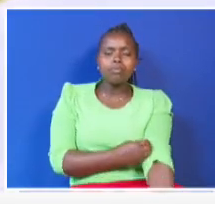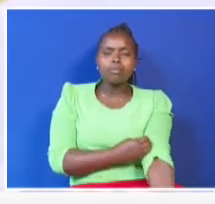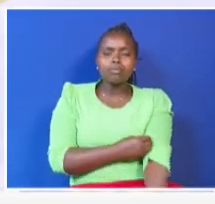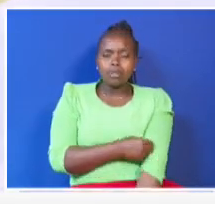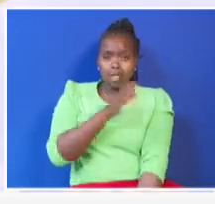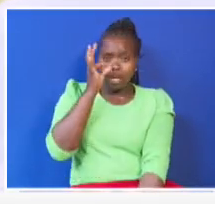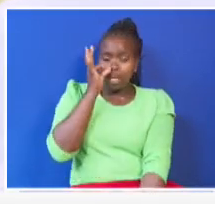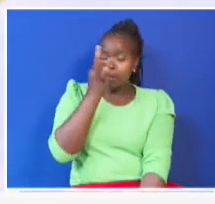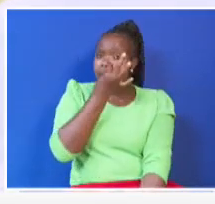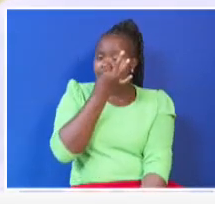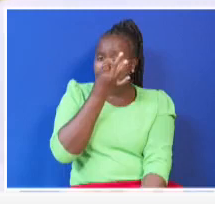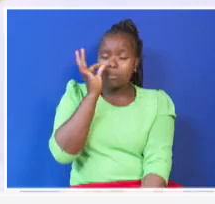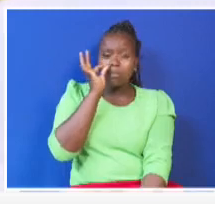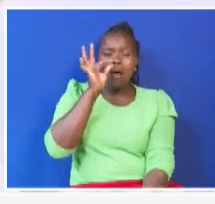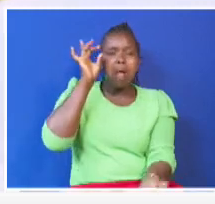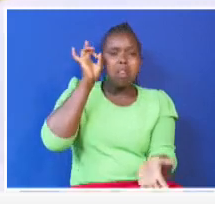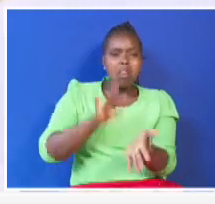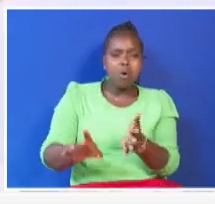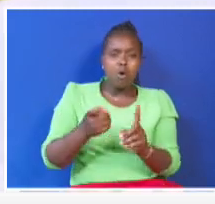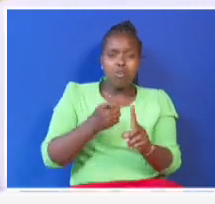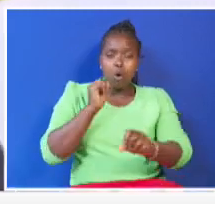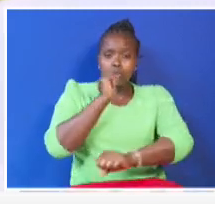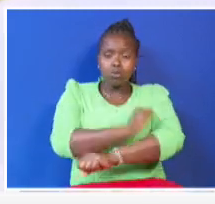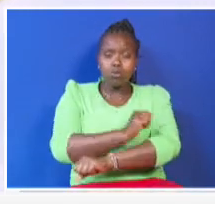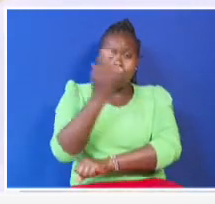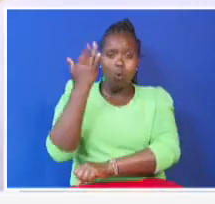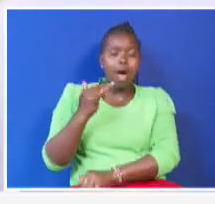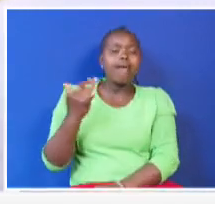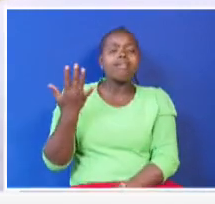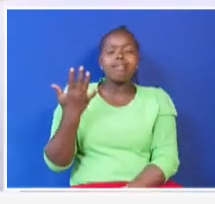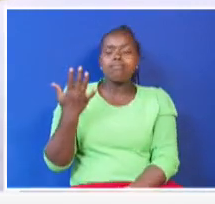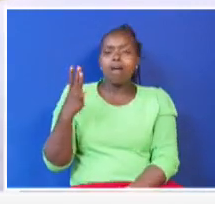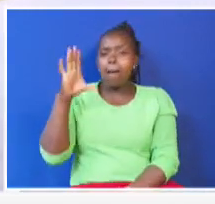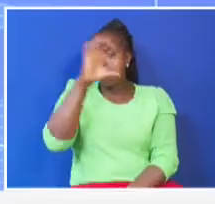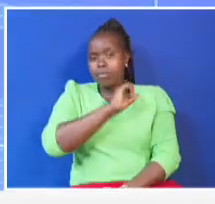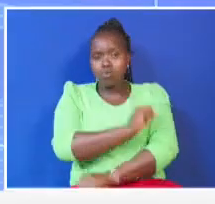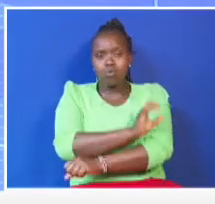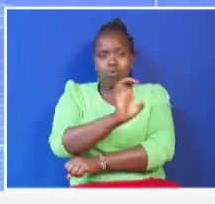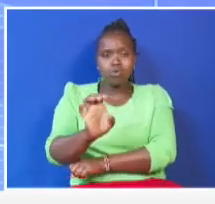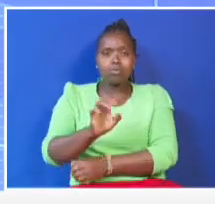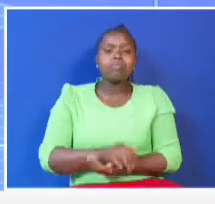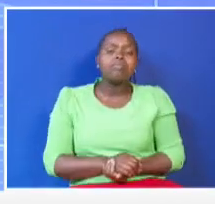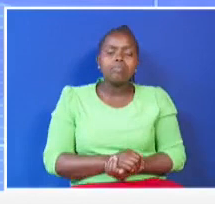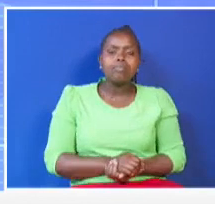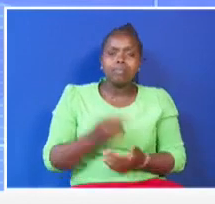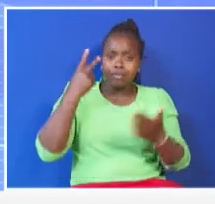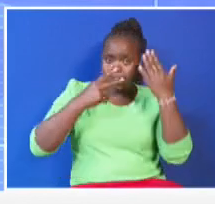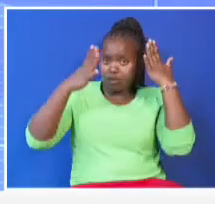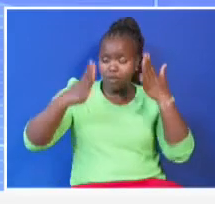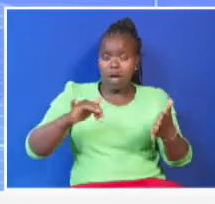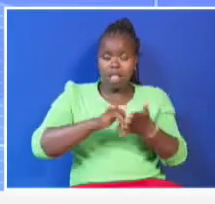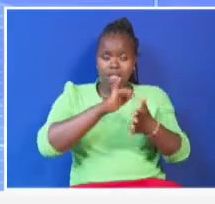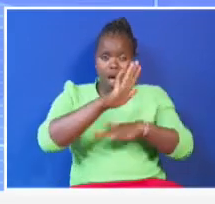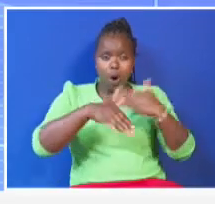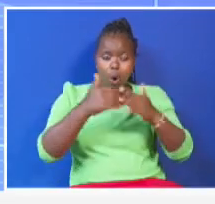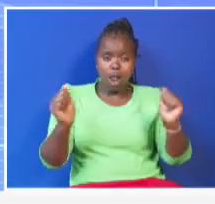Kibaki alifutwa kwa shule kwa ukosefu ya karo ya shule. Mtazamaji, hayo yote